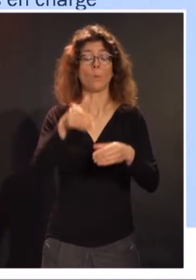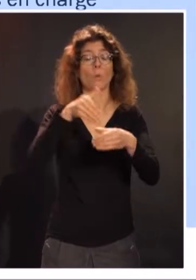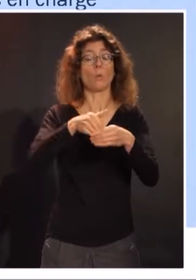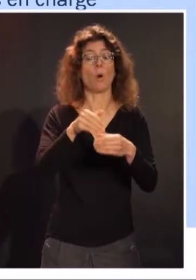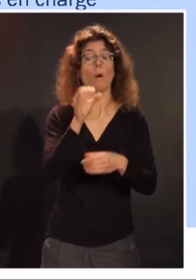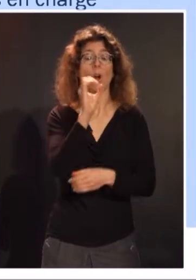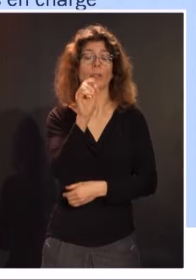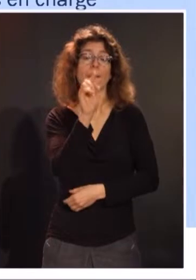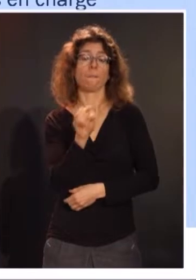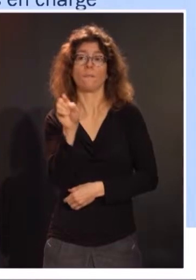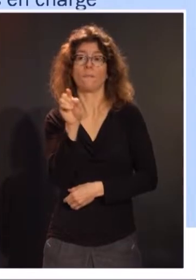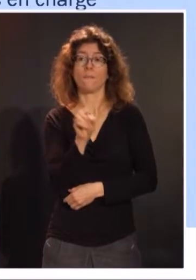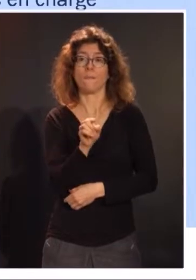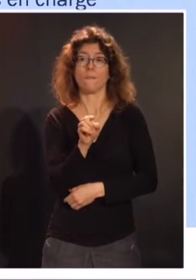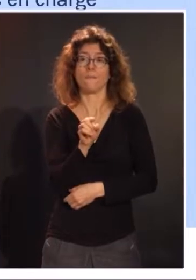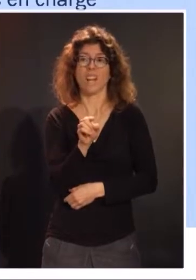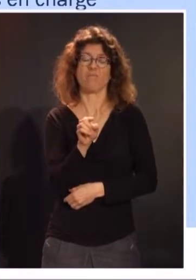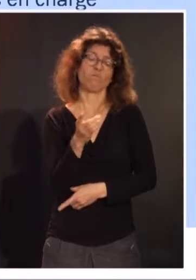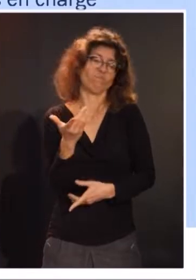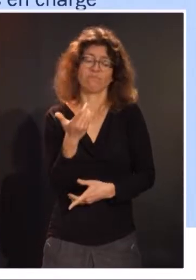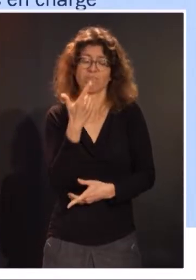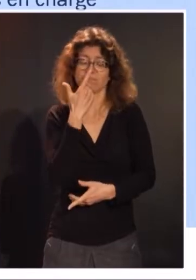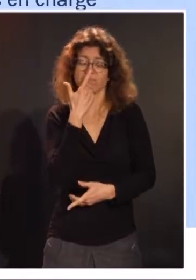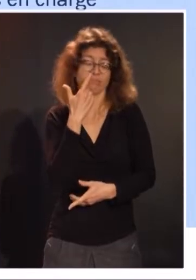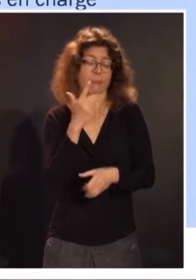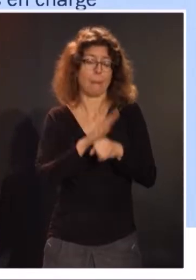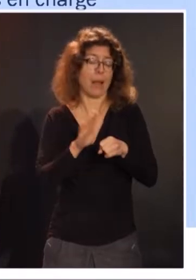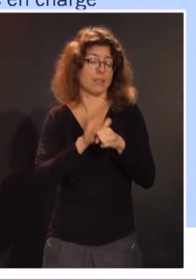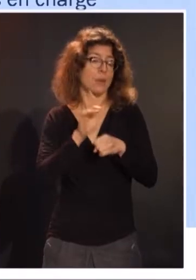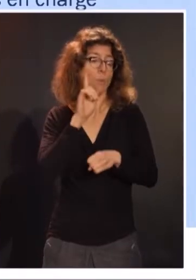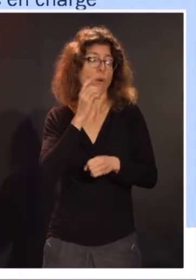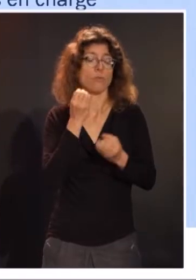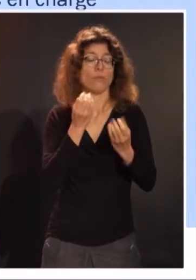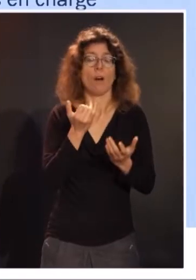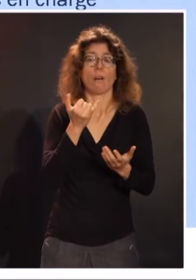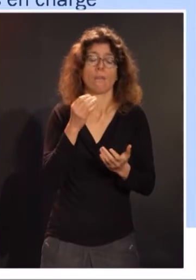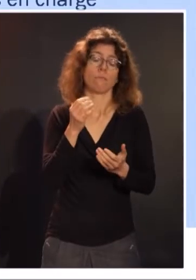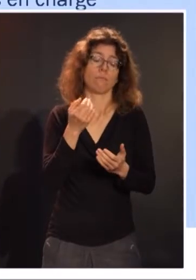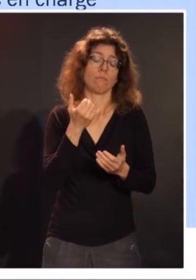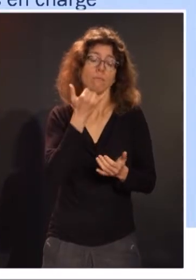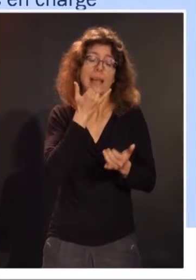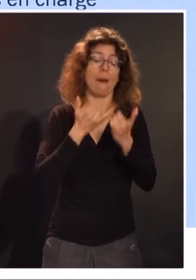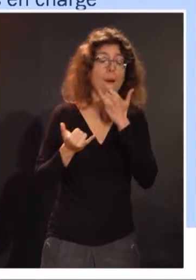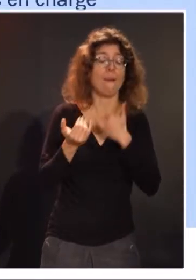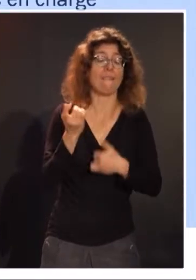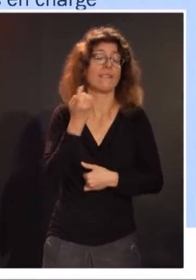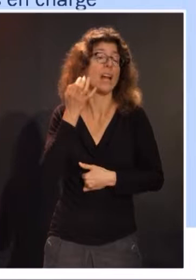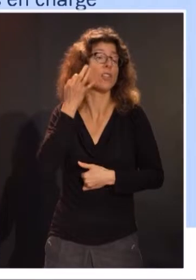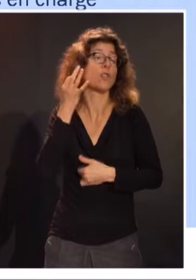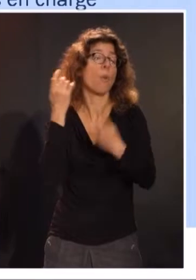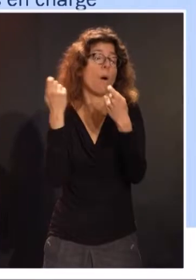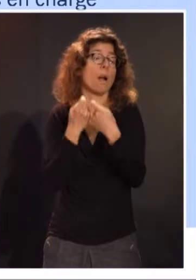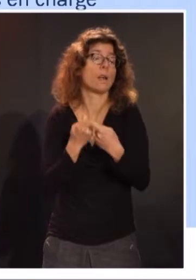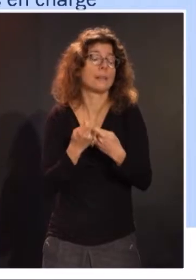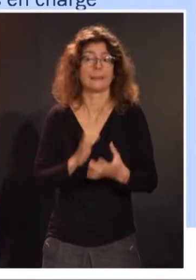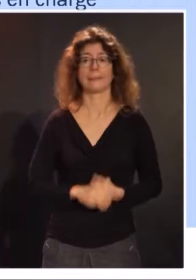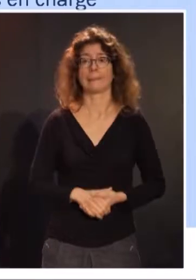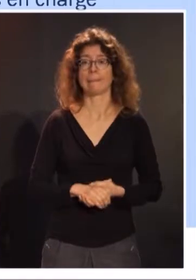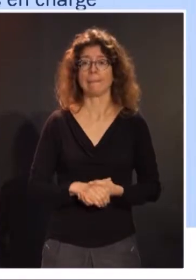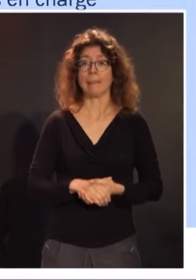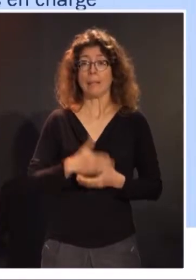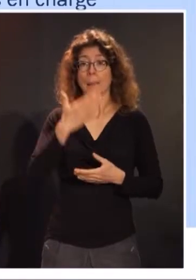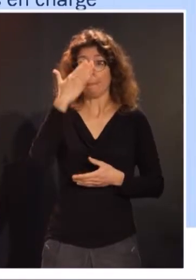orthographique utilisé seul n'est pas aidant, il y a trop d'erreurs phonétiques qui du coup ne sont pas prises en charge. Par contre, quand on essaie le prédicteur de